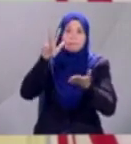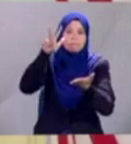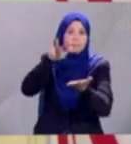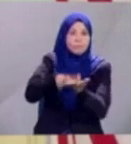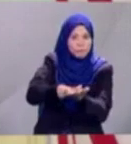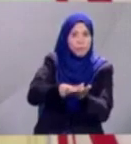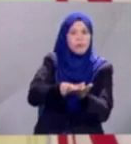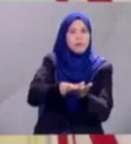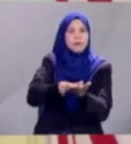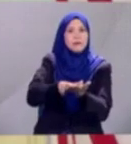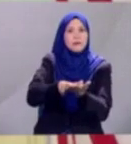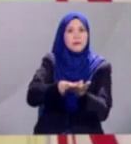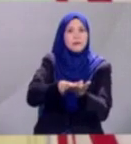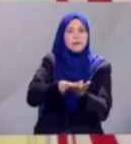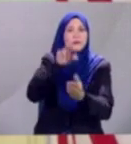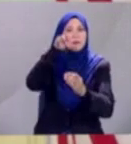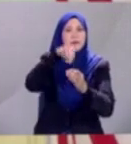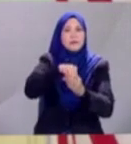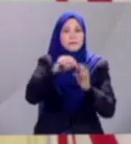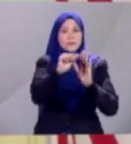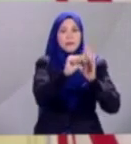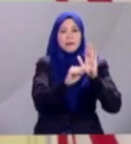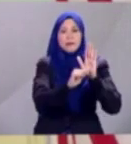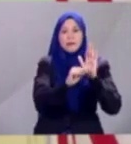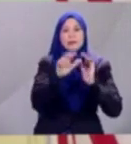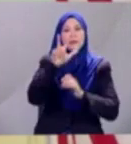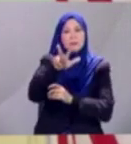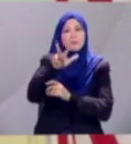akan mewartakan di dalam Akta 342